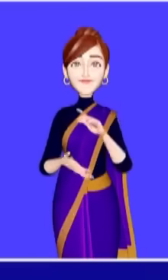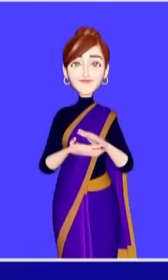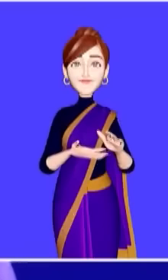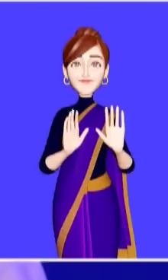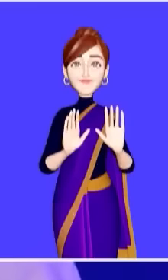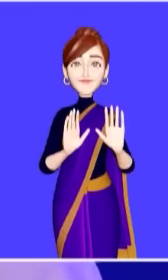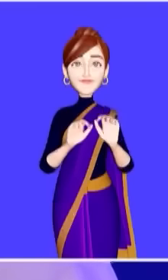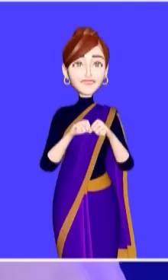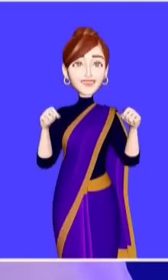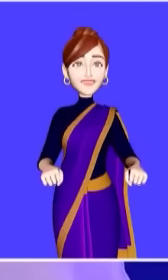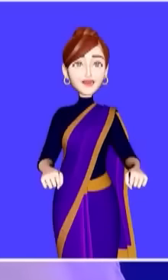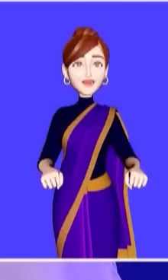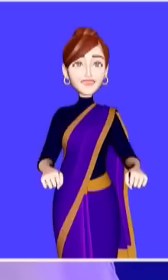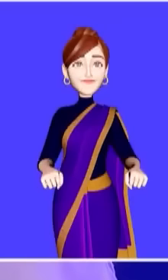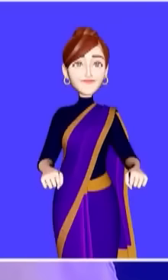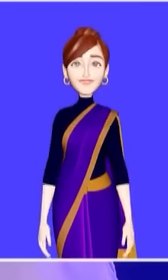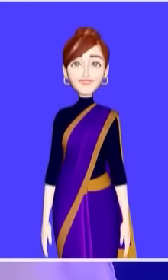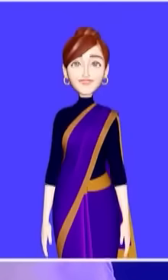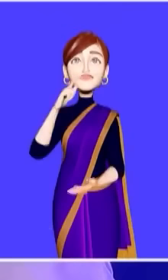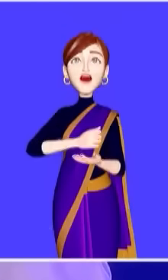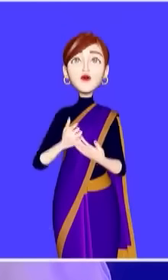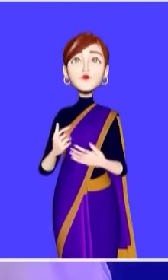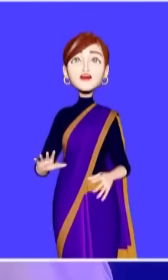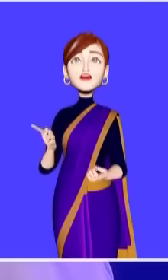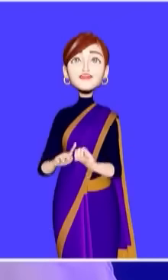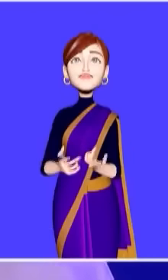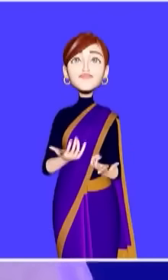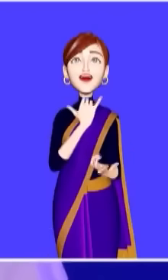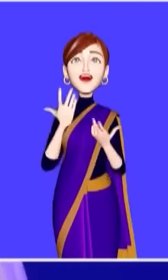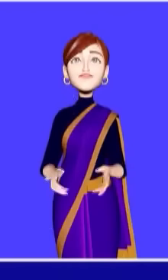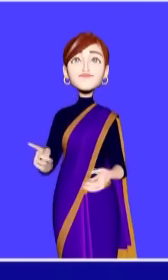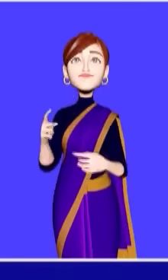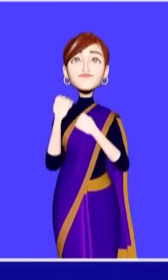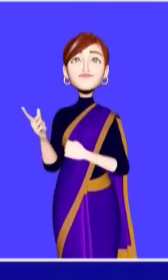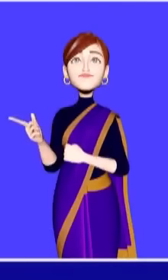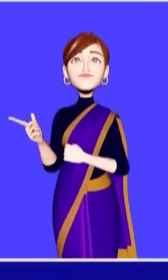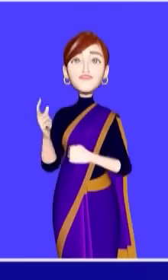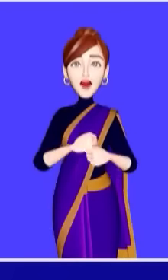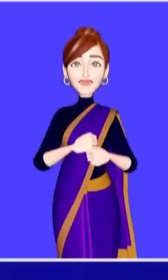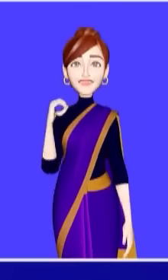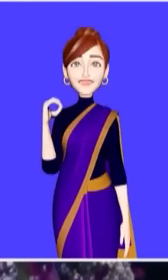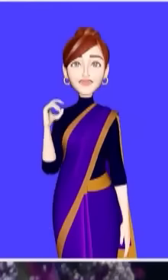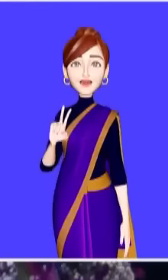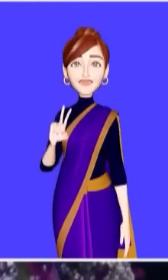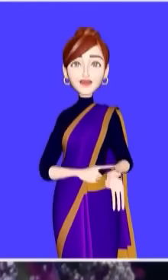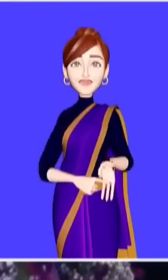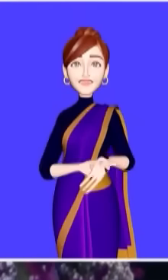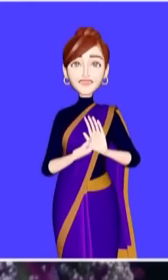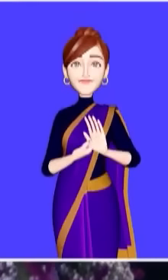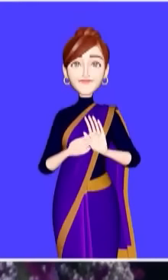कि आने वाले समय इस फील्ड में किस तरह की जॉब पैदा होगी। एआई